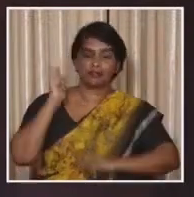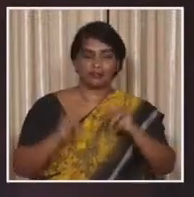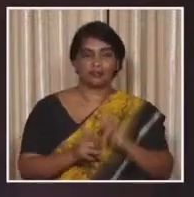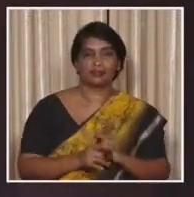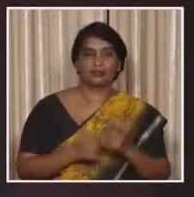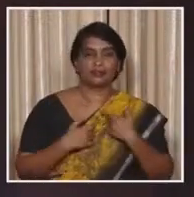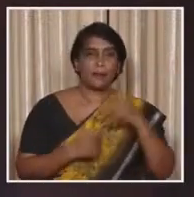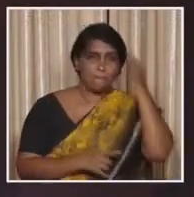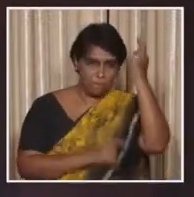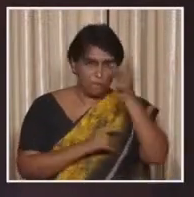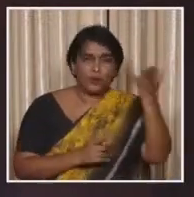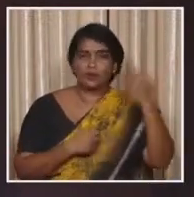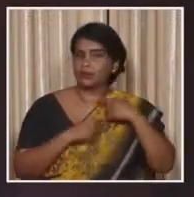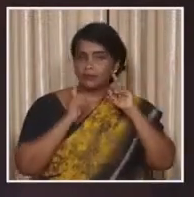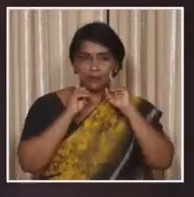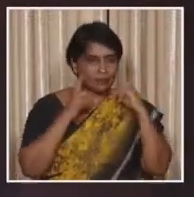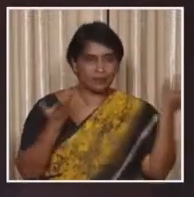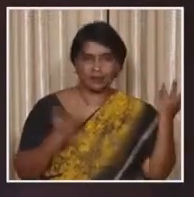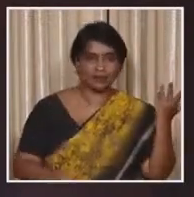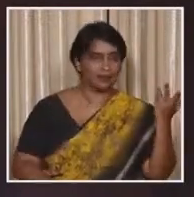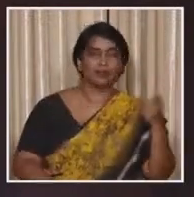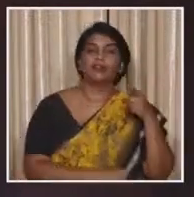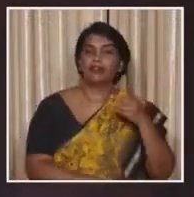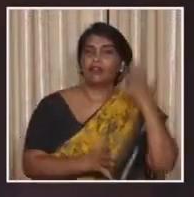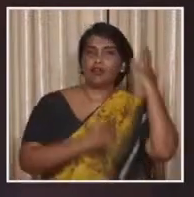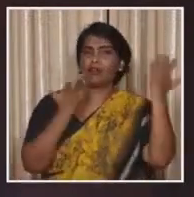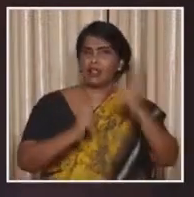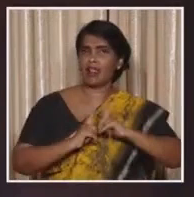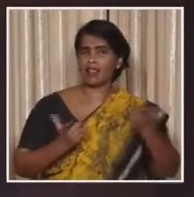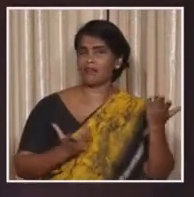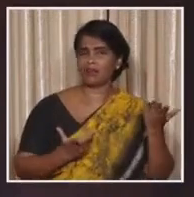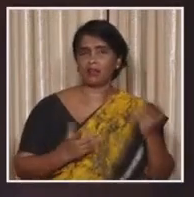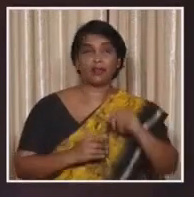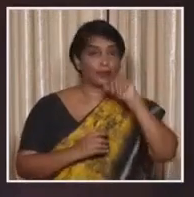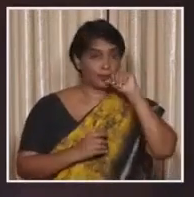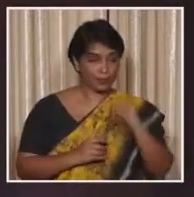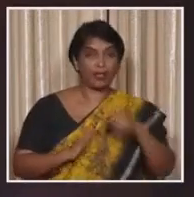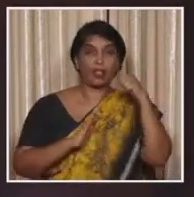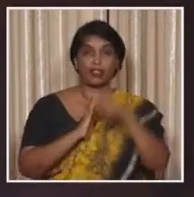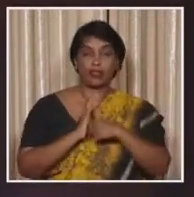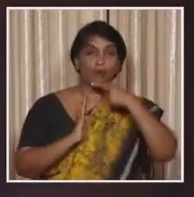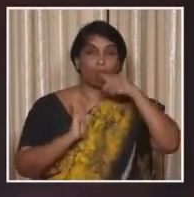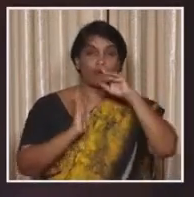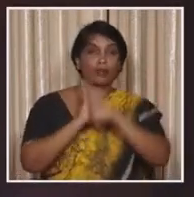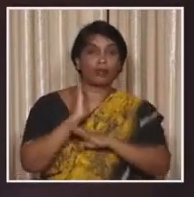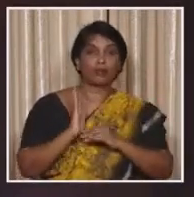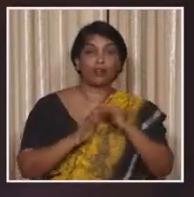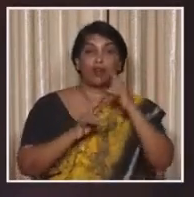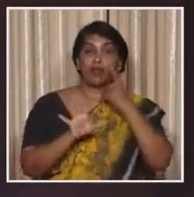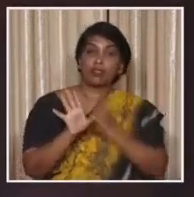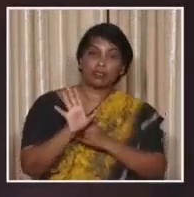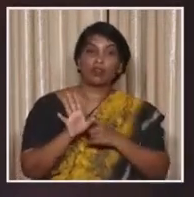මතුවේ. මම දන්නේ පිස්සු විකාරද කියවන්න කියලා ඉල්ලලා. හරිද? කොයි ලෝකේ ජීවත් වෙනවද කියලා. අත්ත වශයෙන්ම දකුණු වෙරළ තීරයේ ඉන්න කොල්ලෝ හීනෙන්